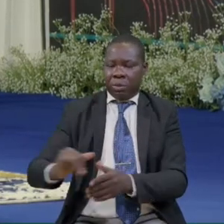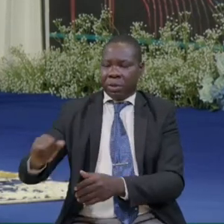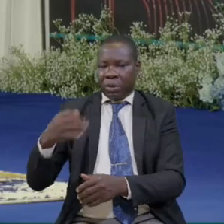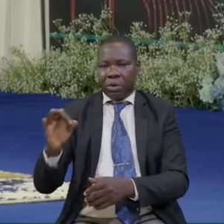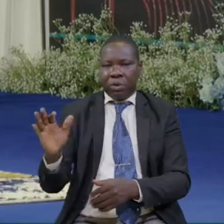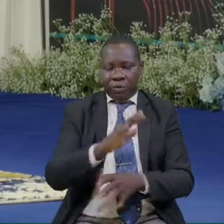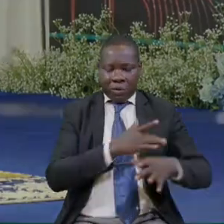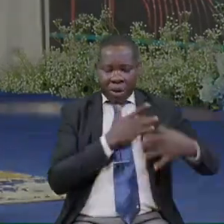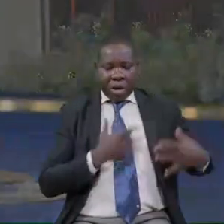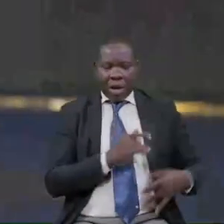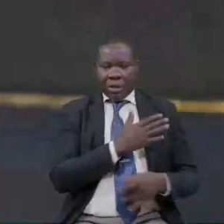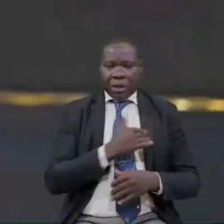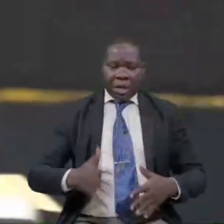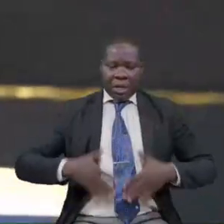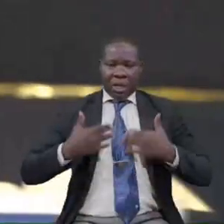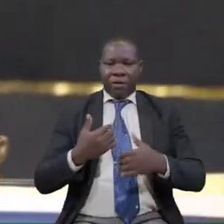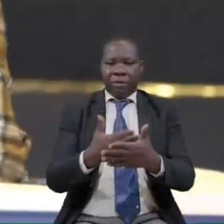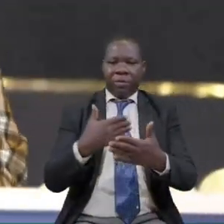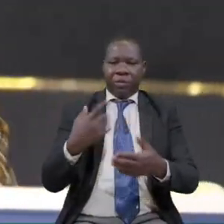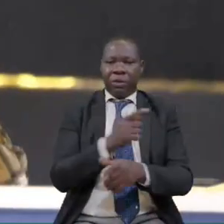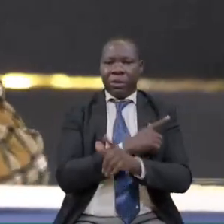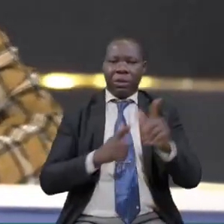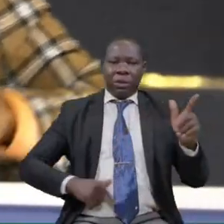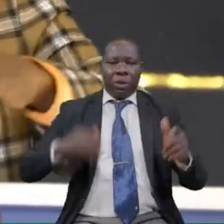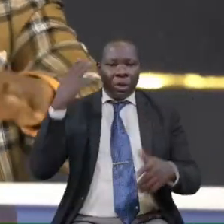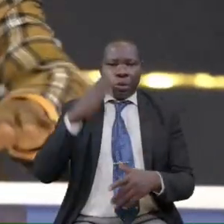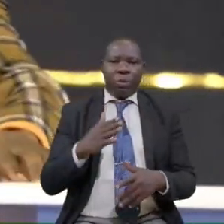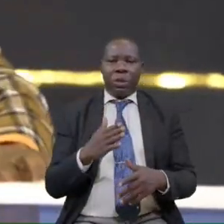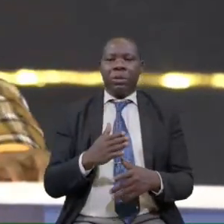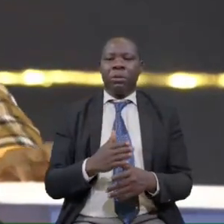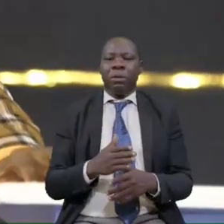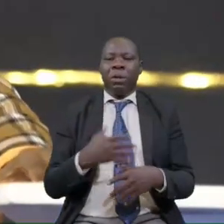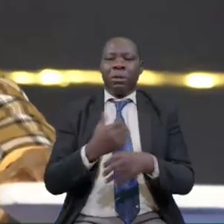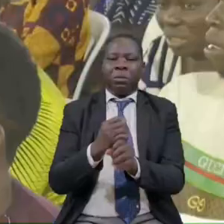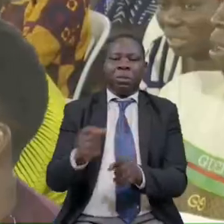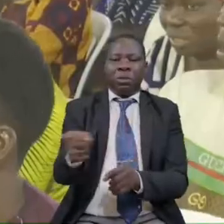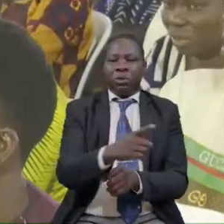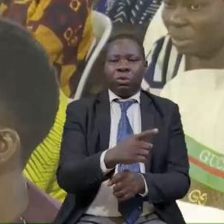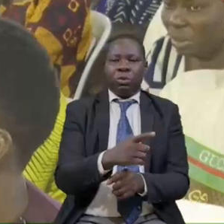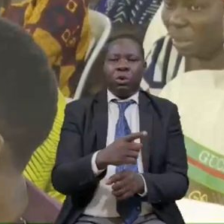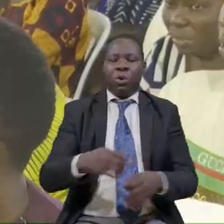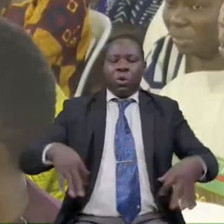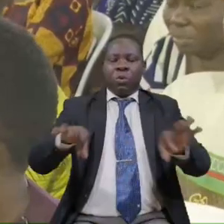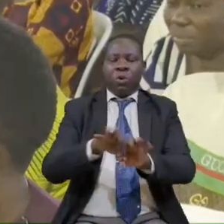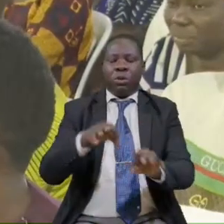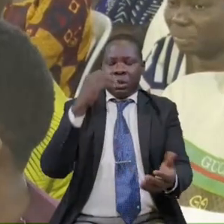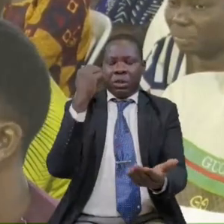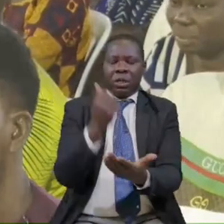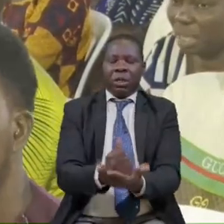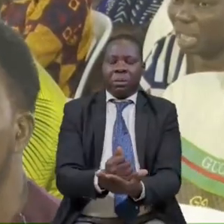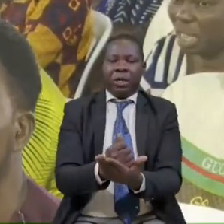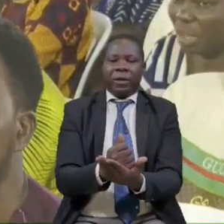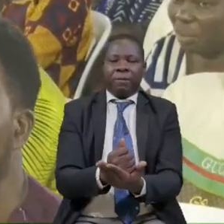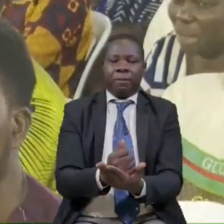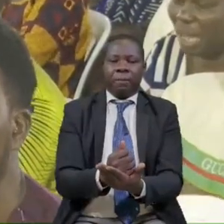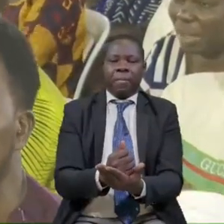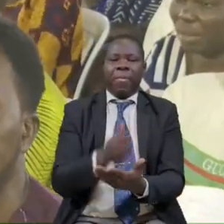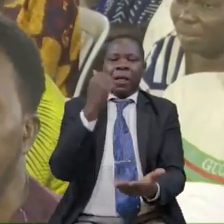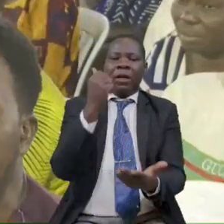de votre vie devant le Seigneur, tout cela vous rendra digne.